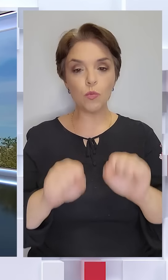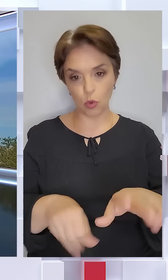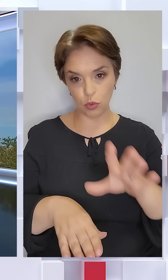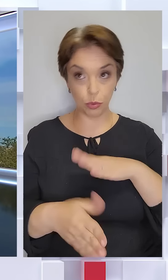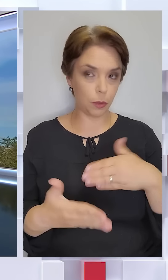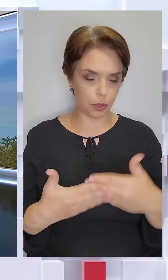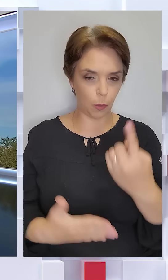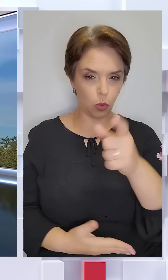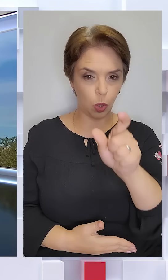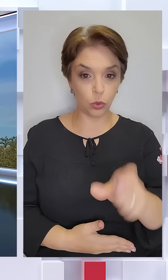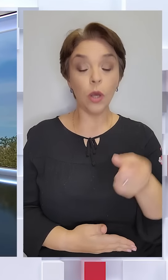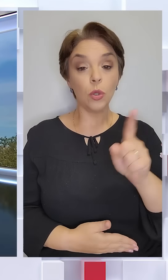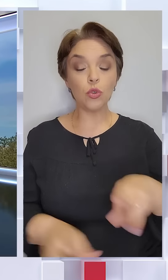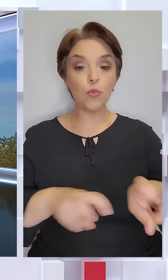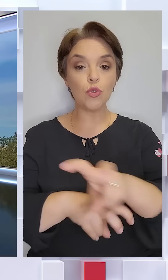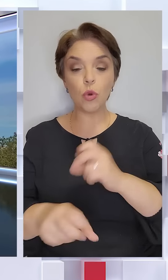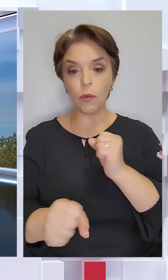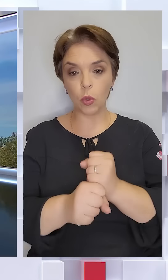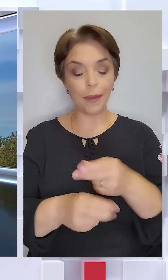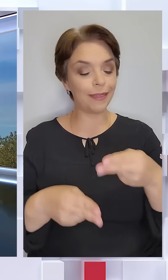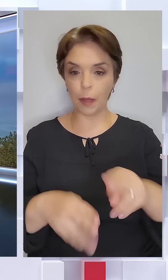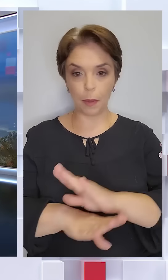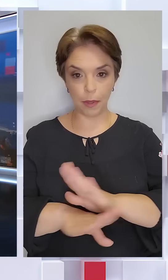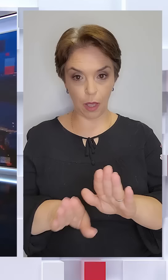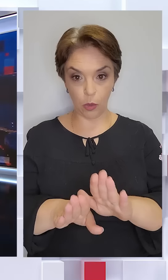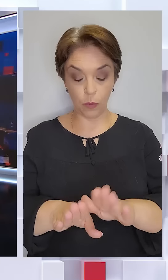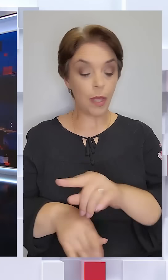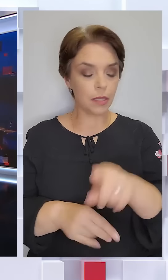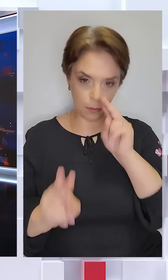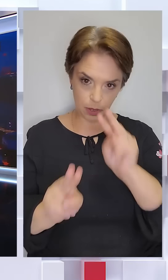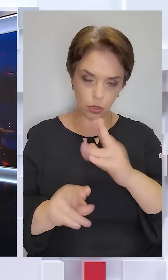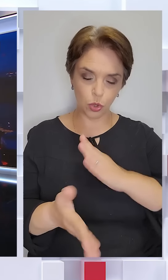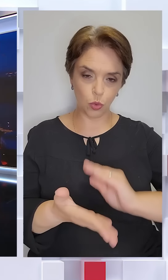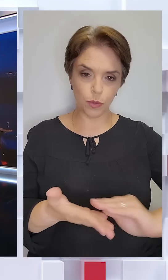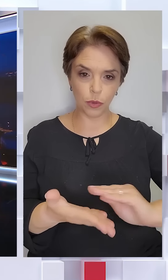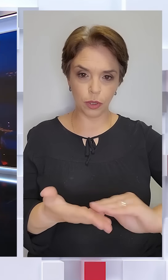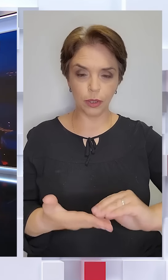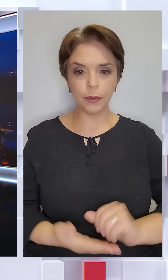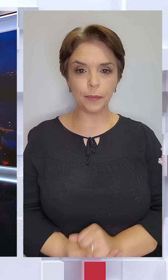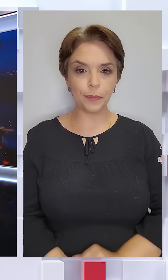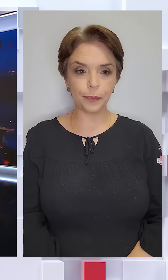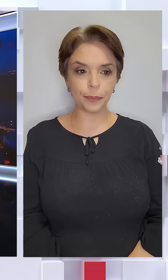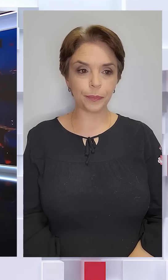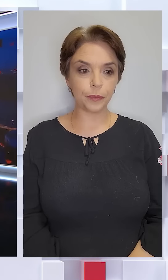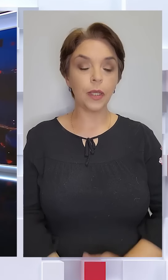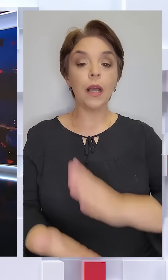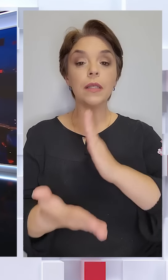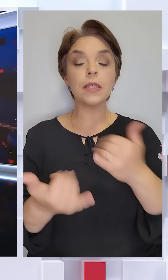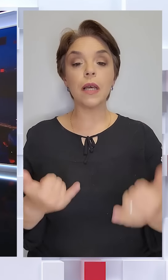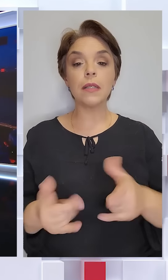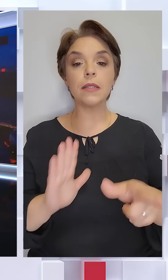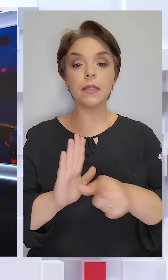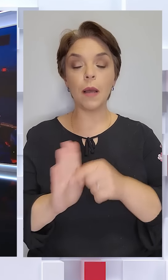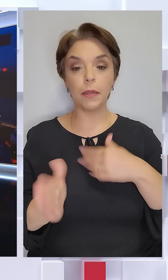бути принаймні одна людина, тож пошукових робіт не припиняють. За ними стежить кореспондентка ТСН Анастасія Невірна. Вона